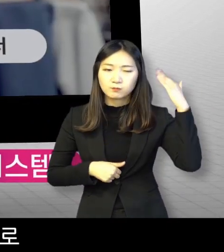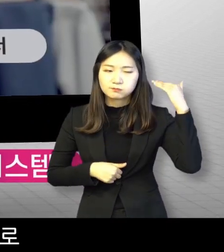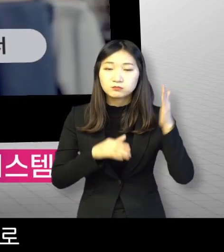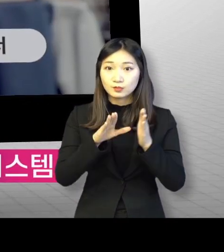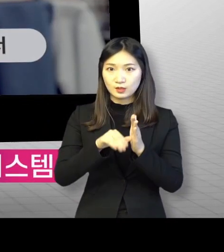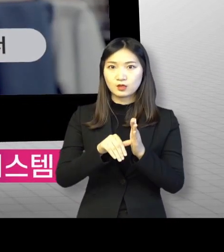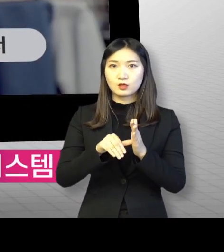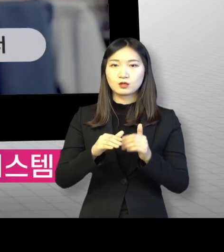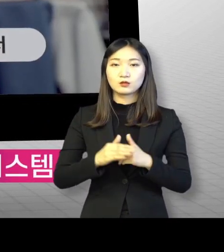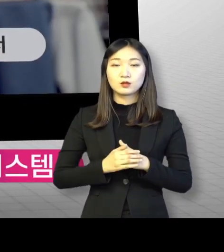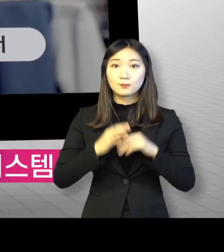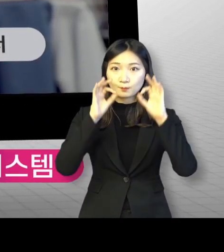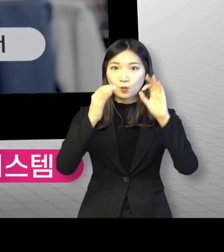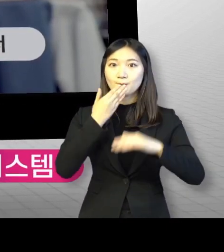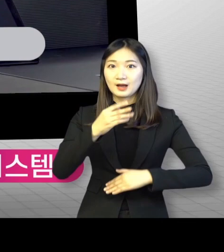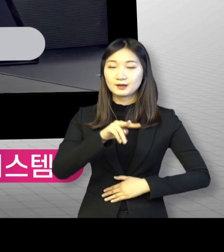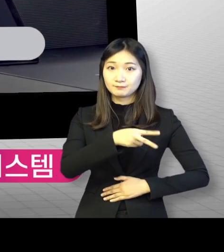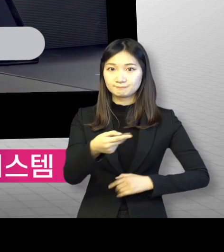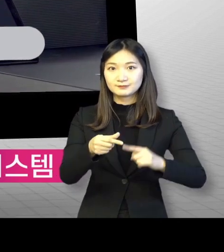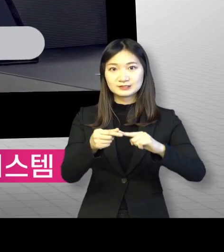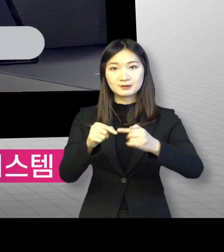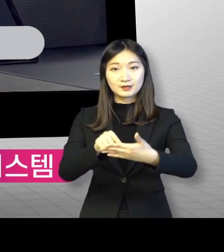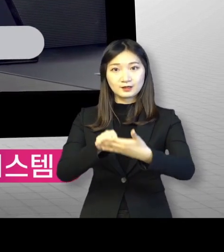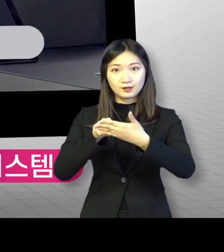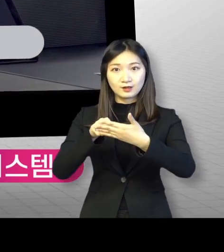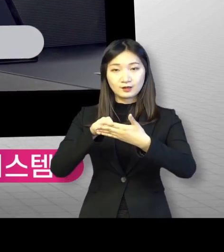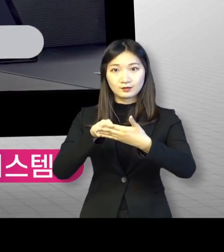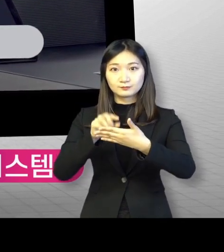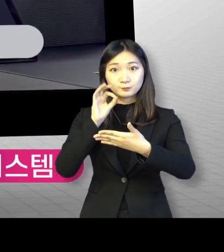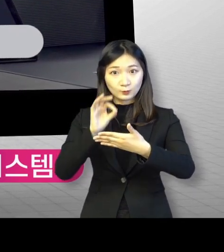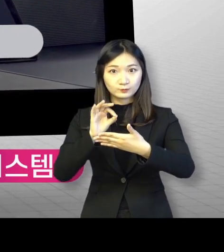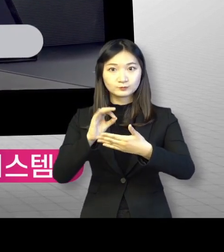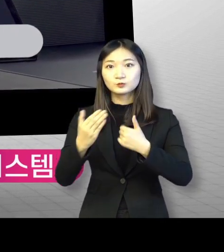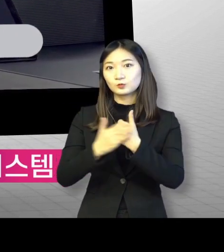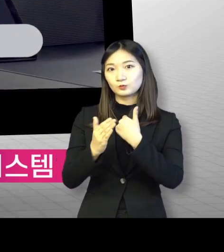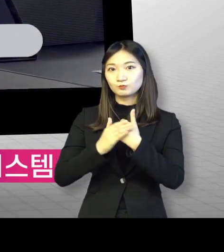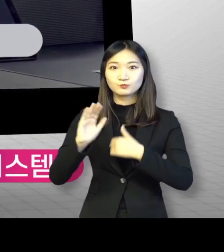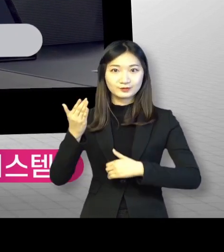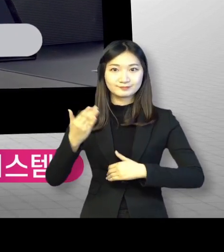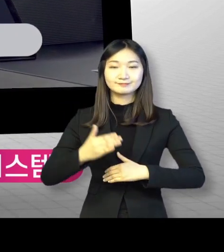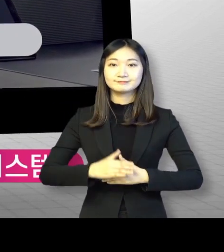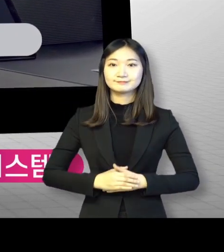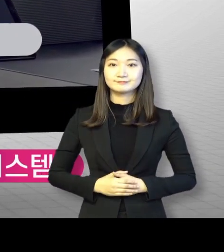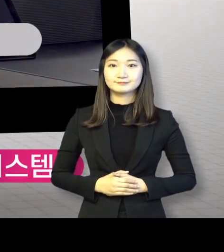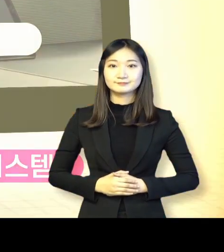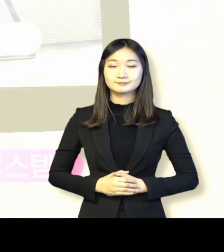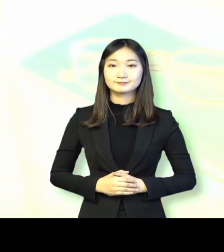때 시각적으로 문자를 확인할 수 있어서 도움이 되기도 합니다.